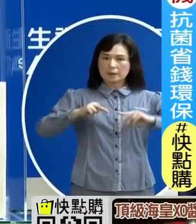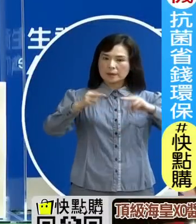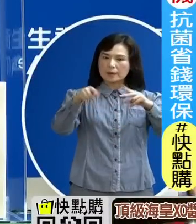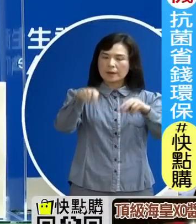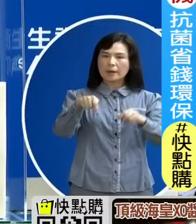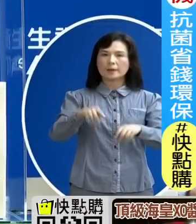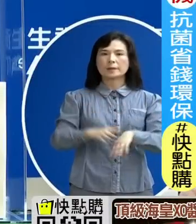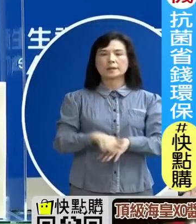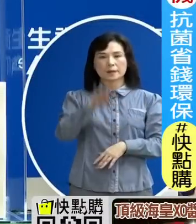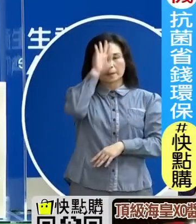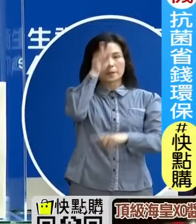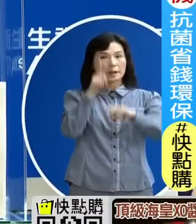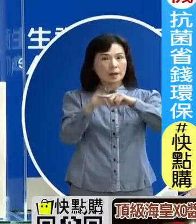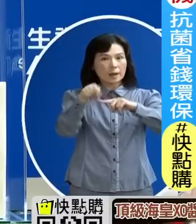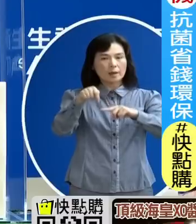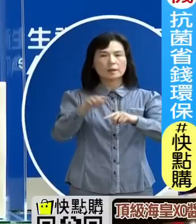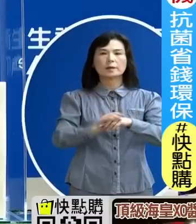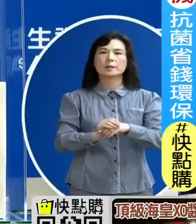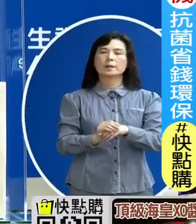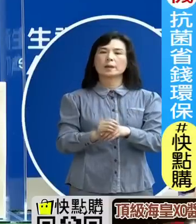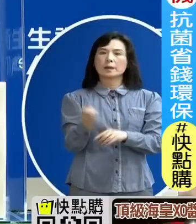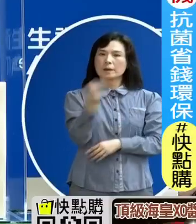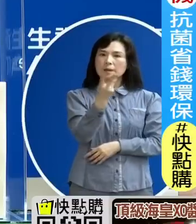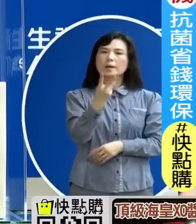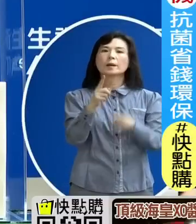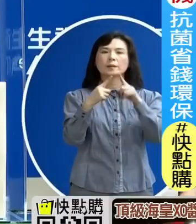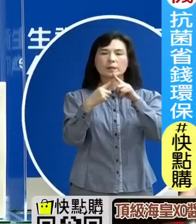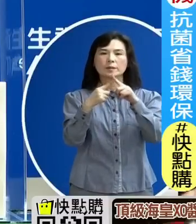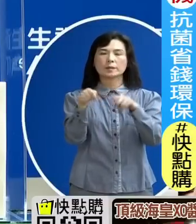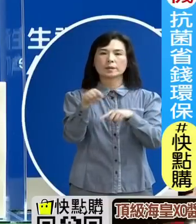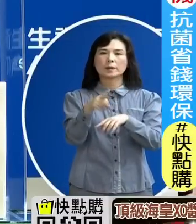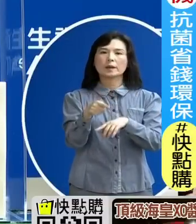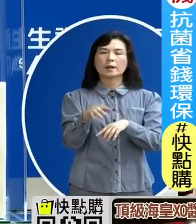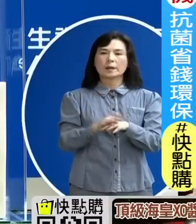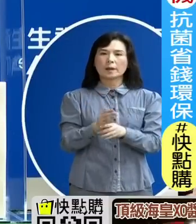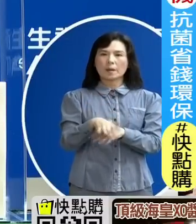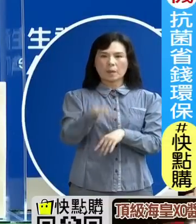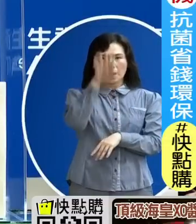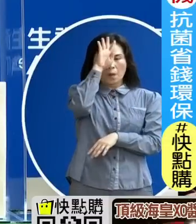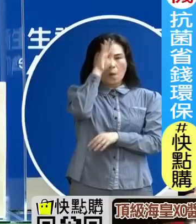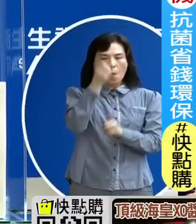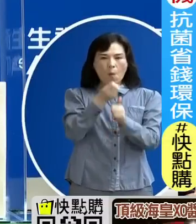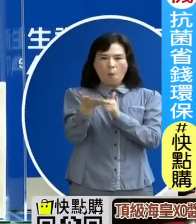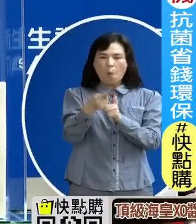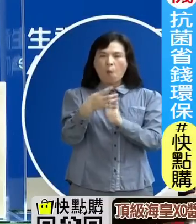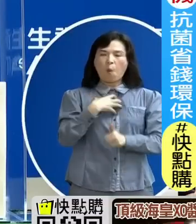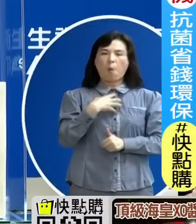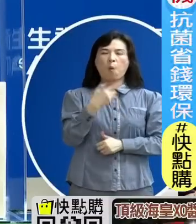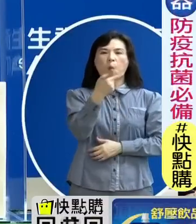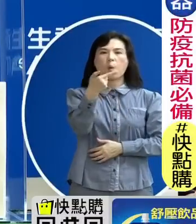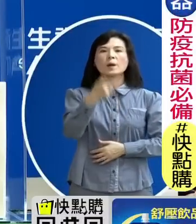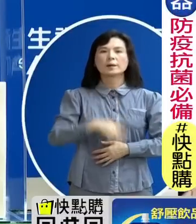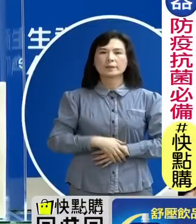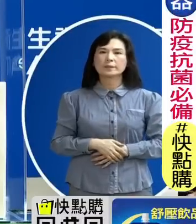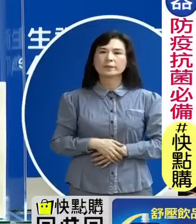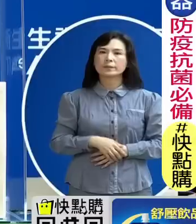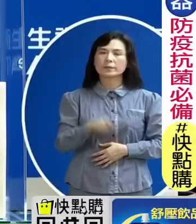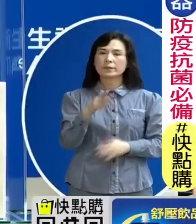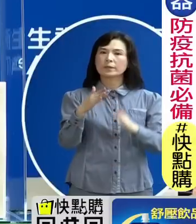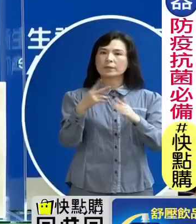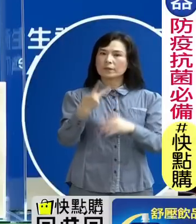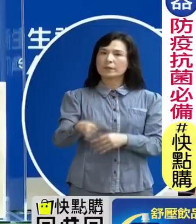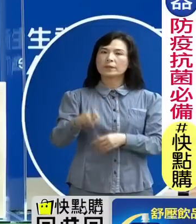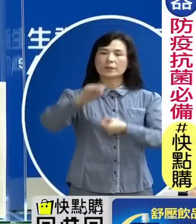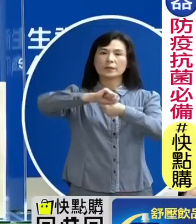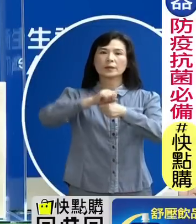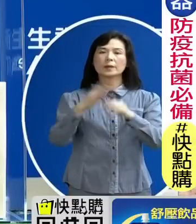事长5人才被检方抓，就讲说涉嫌10亿的假交易真借款。也就是说，他们想要动